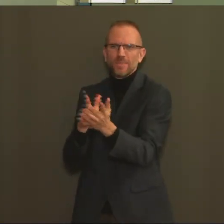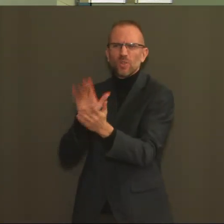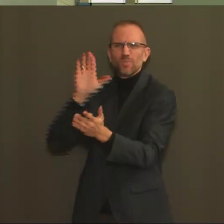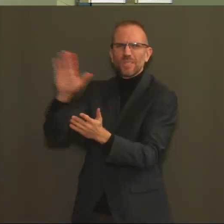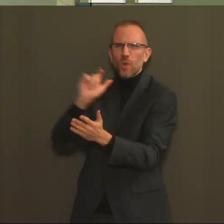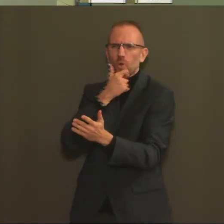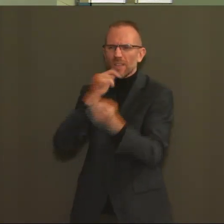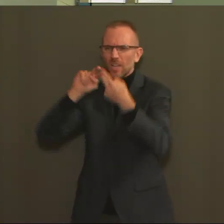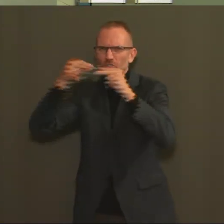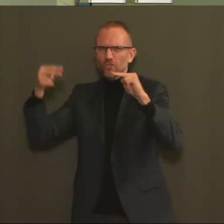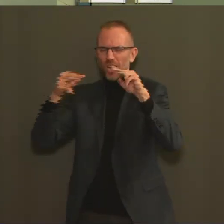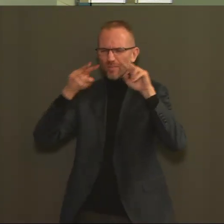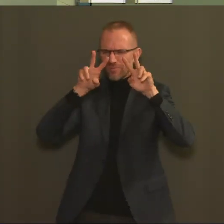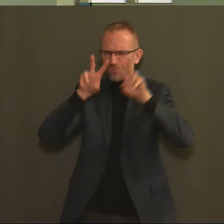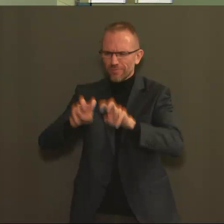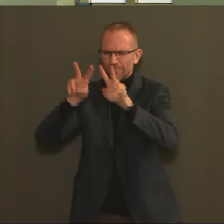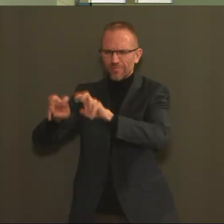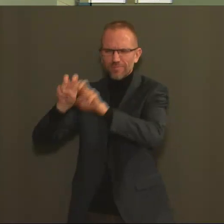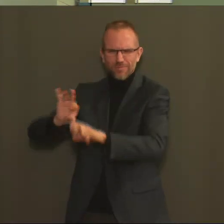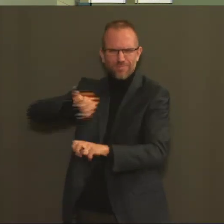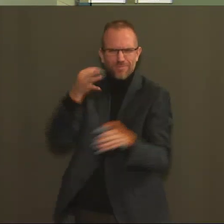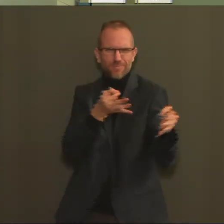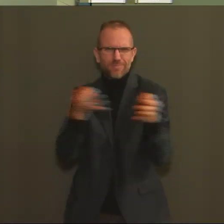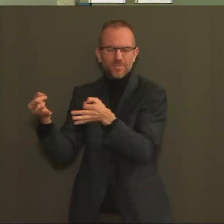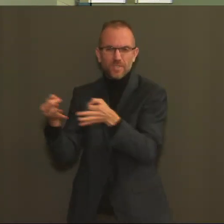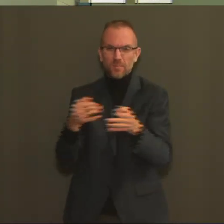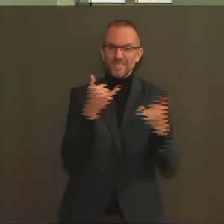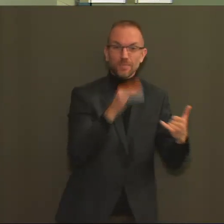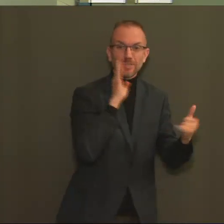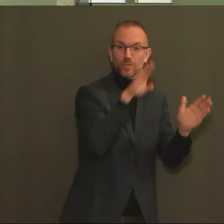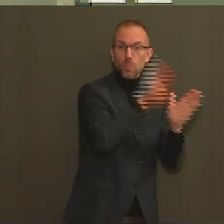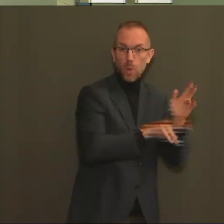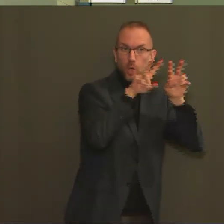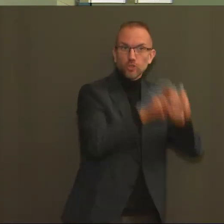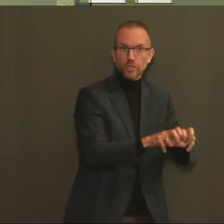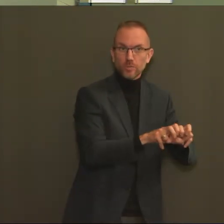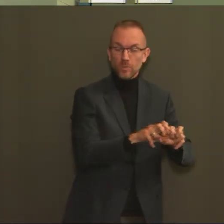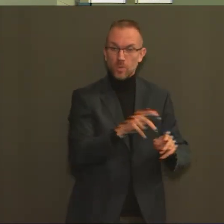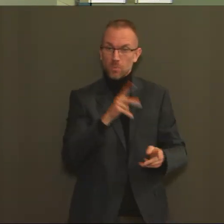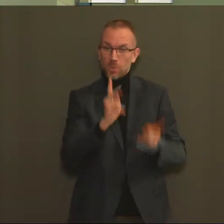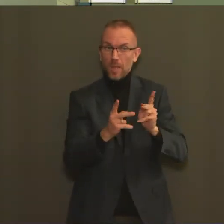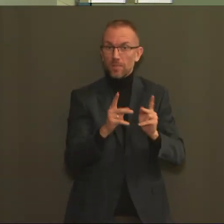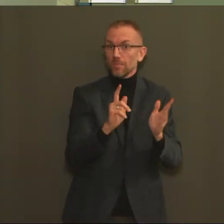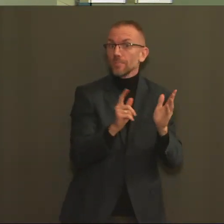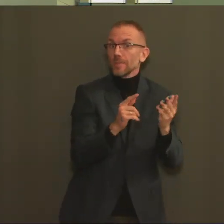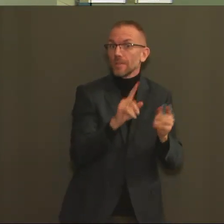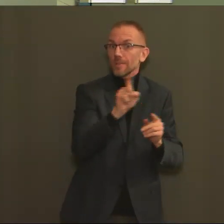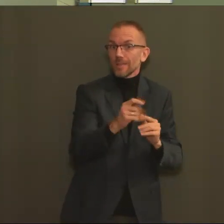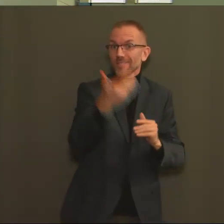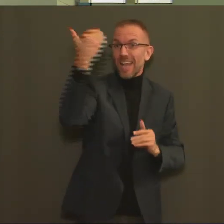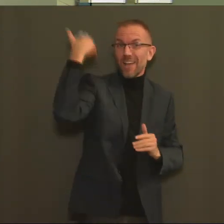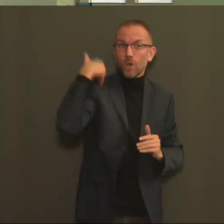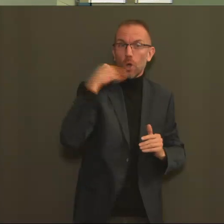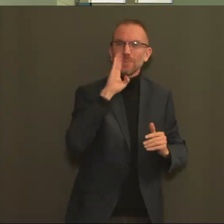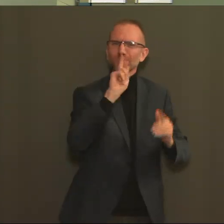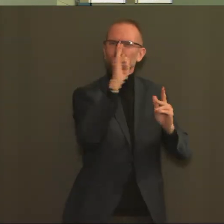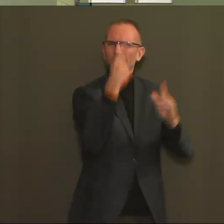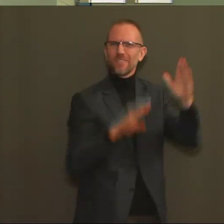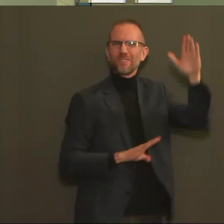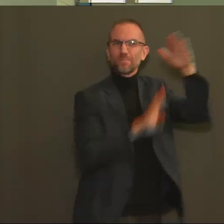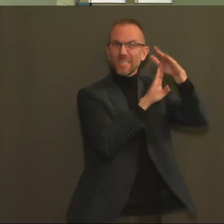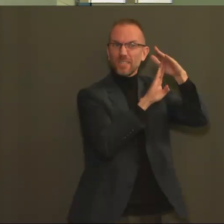belgique het depressie plukken notre ap economie instructies particulier logica en piekte contaminatie les zullen we nu zenuw